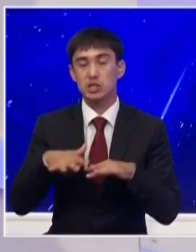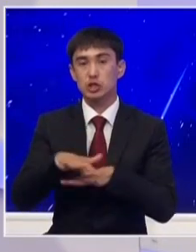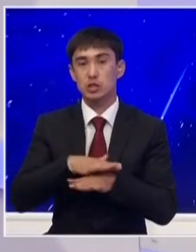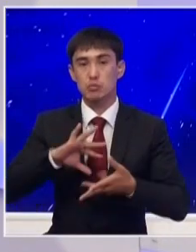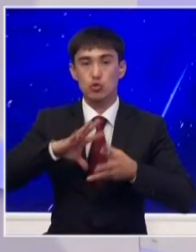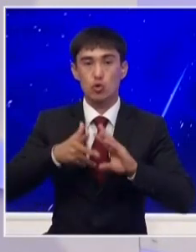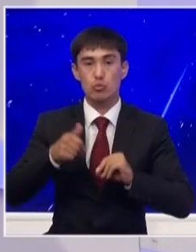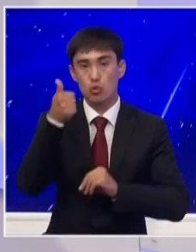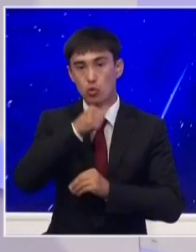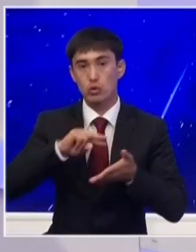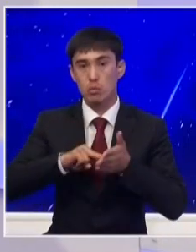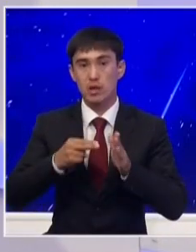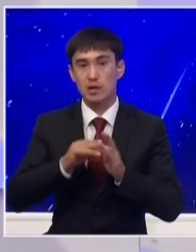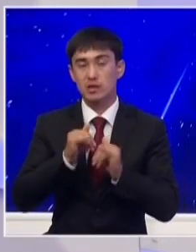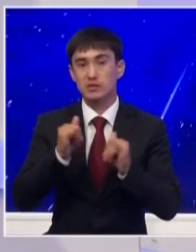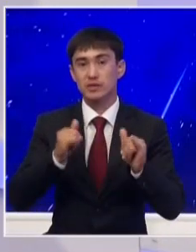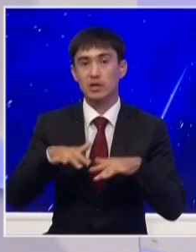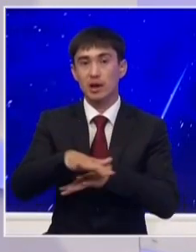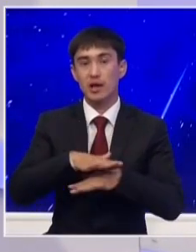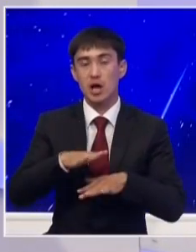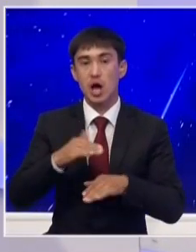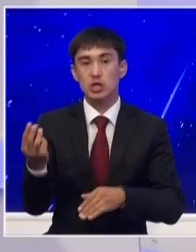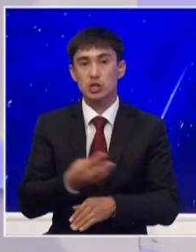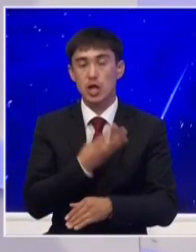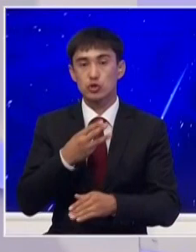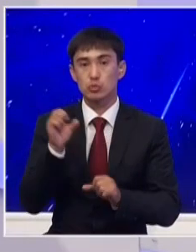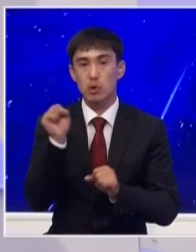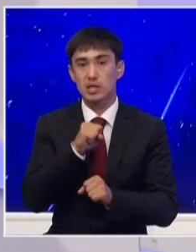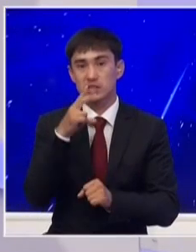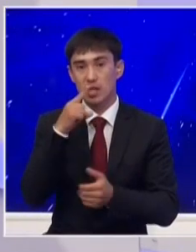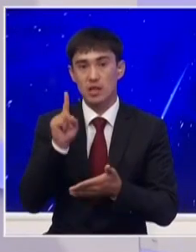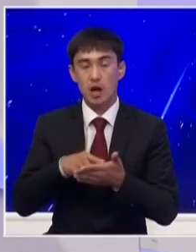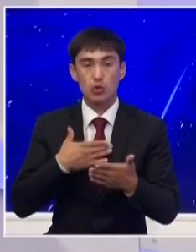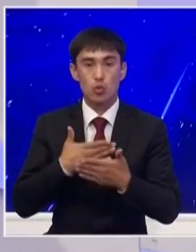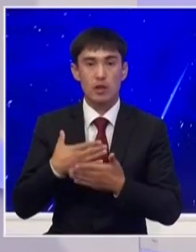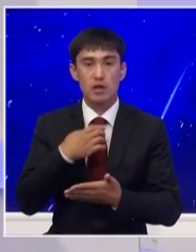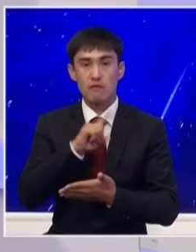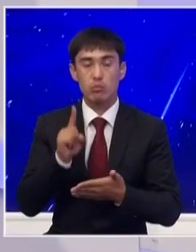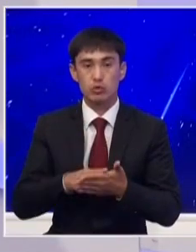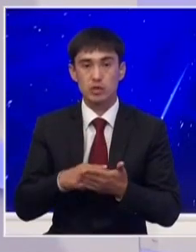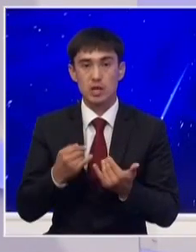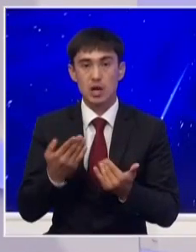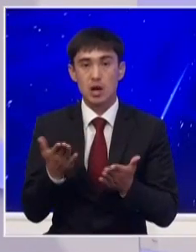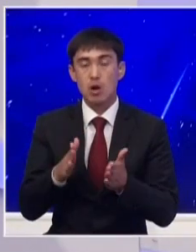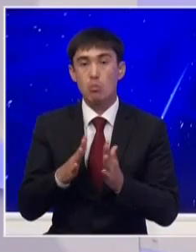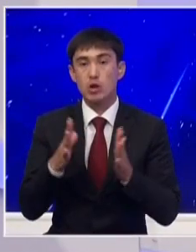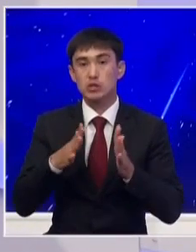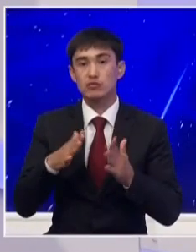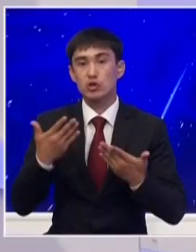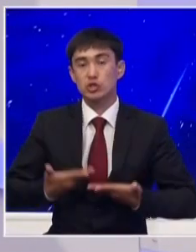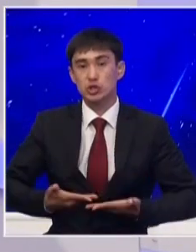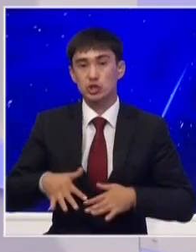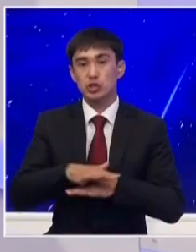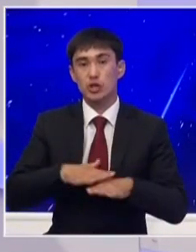жителями итогами года и планами развития края, а желающие смогли задать ему актуальные вопросы. Как оказалось, большинство